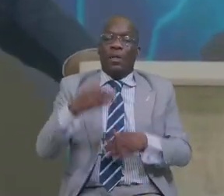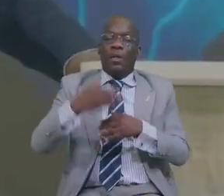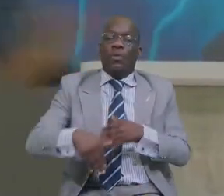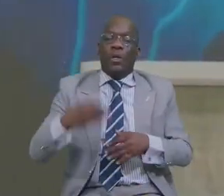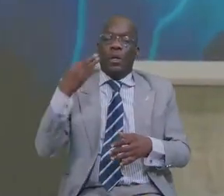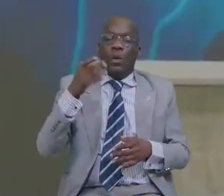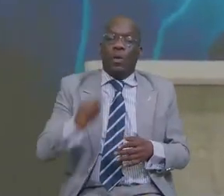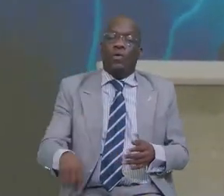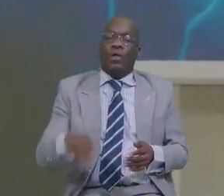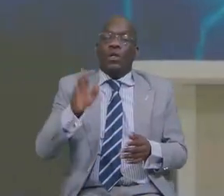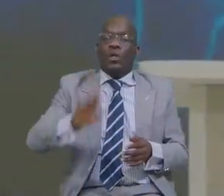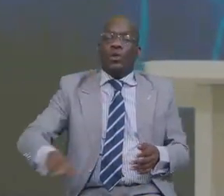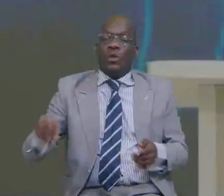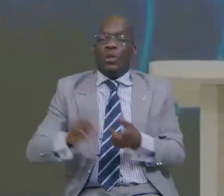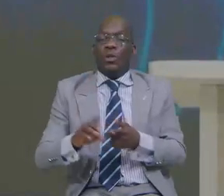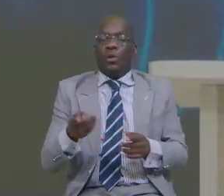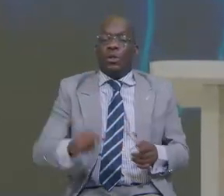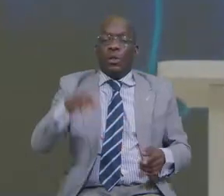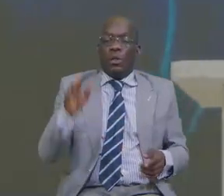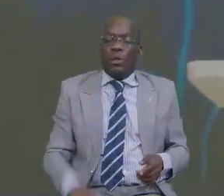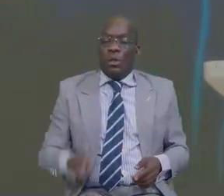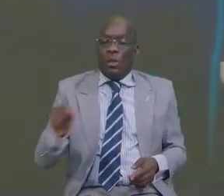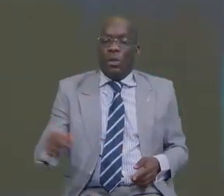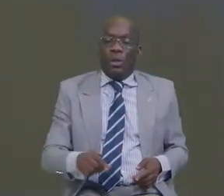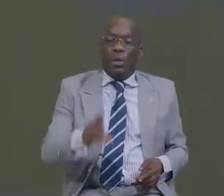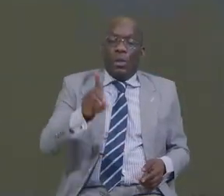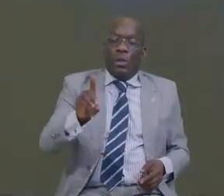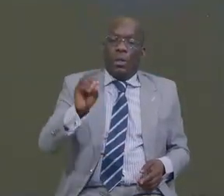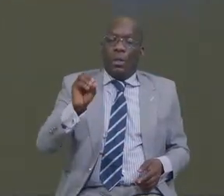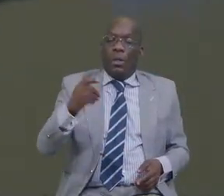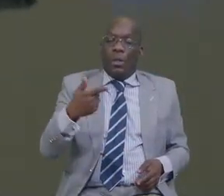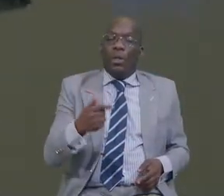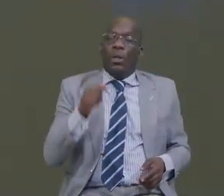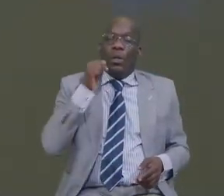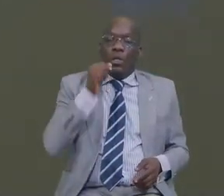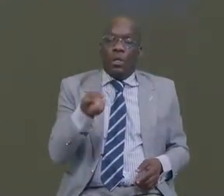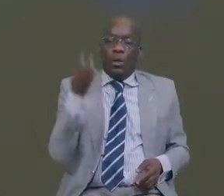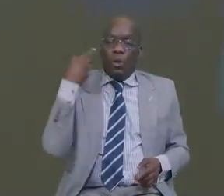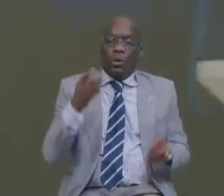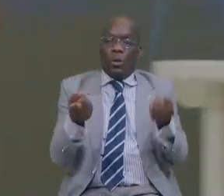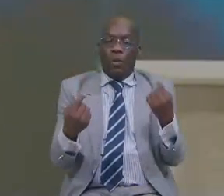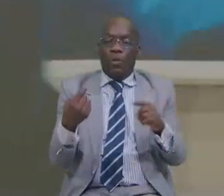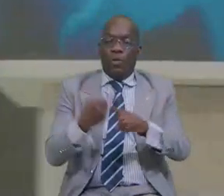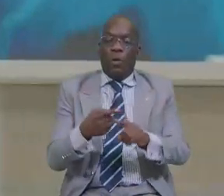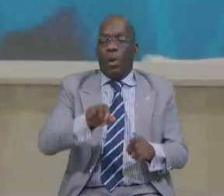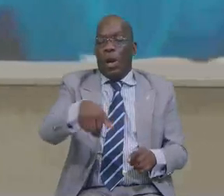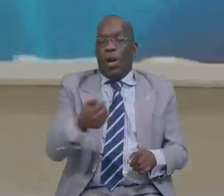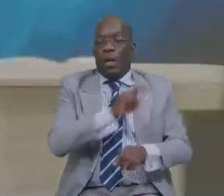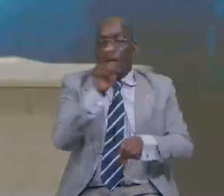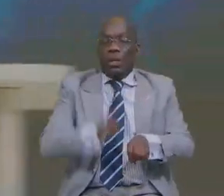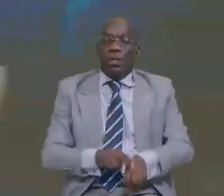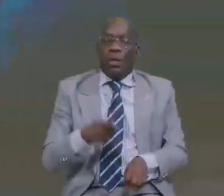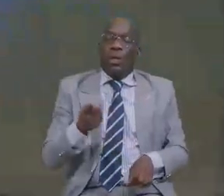des enfants aux chiens. Elle venait d'une autre nation, la nation